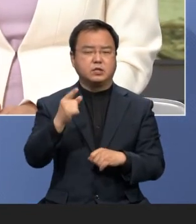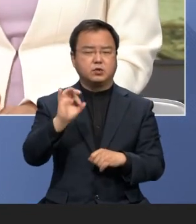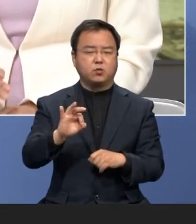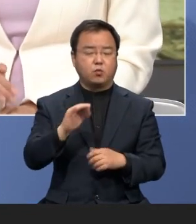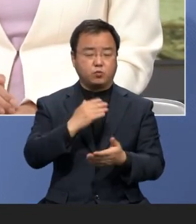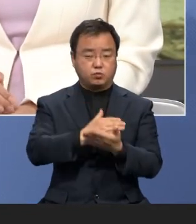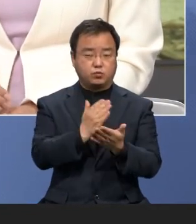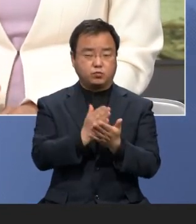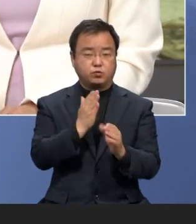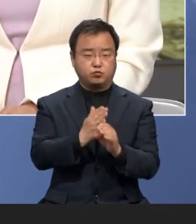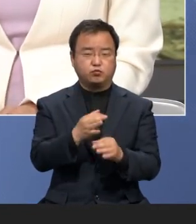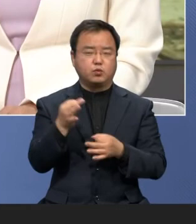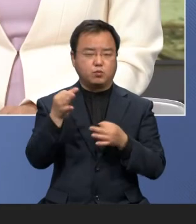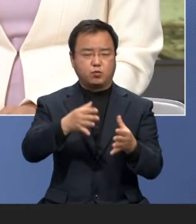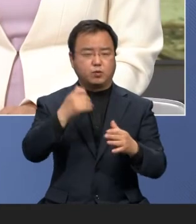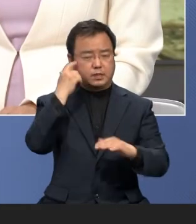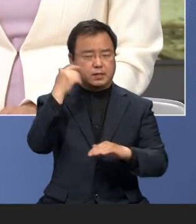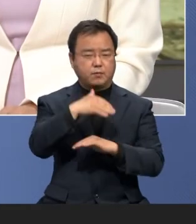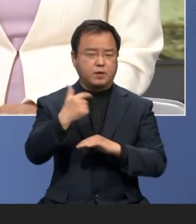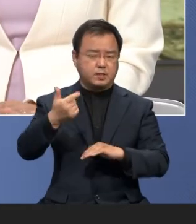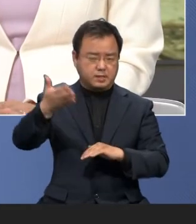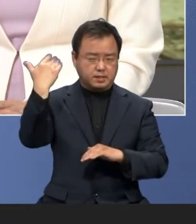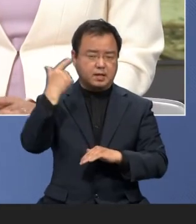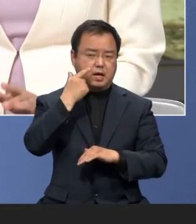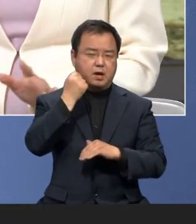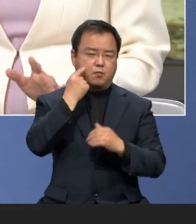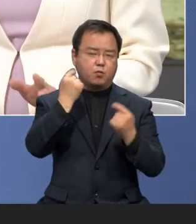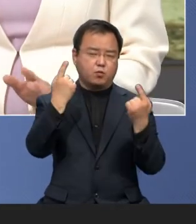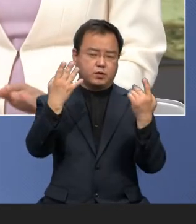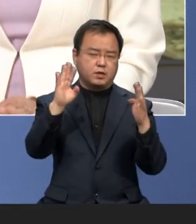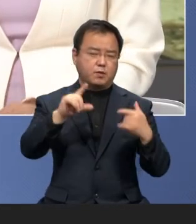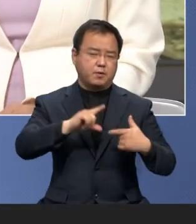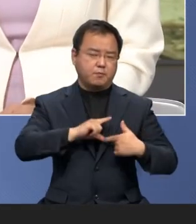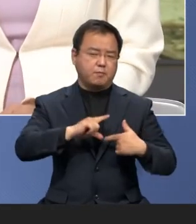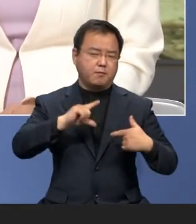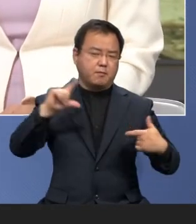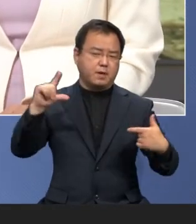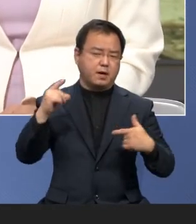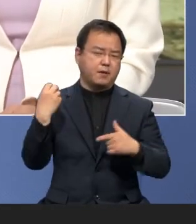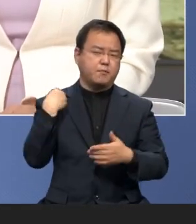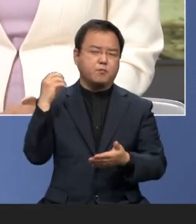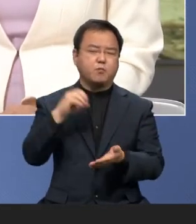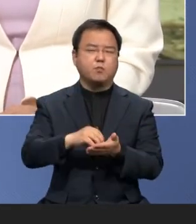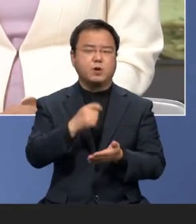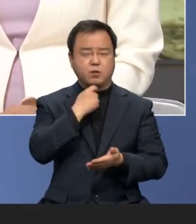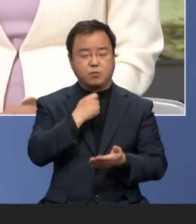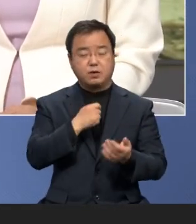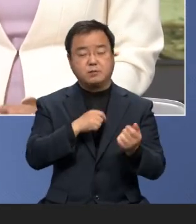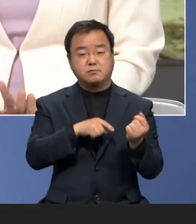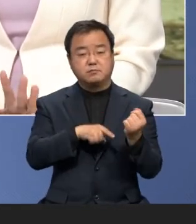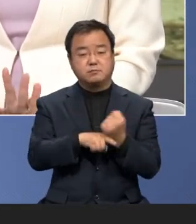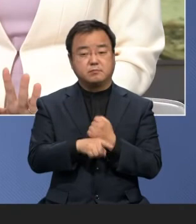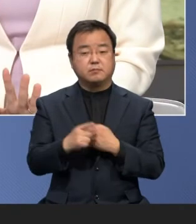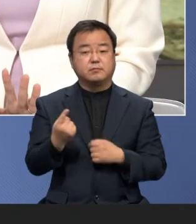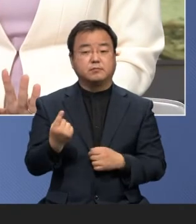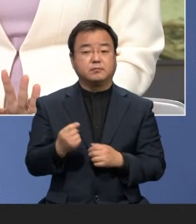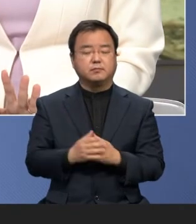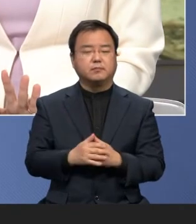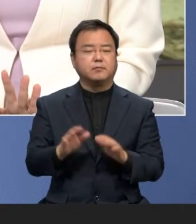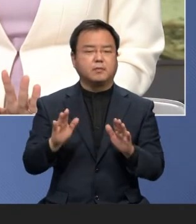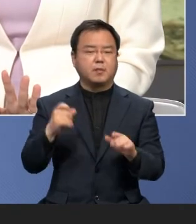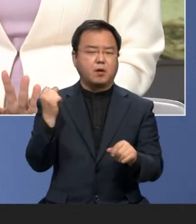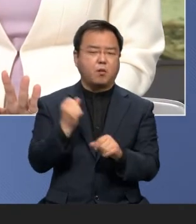예정입니다. 어떻게든 과거 일본 대학의 명성을 되찾겠다는 절박함이 느껴지는데요. 예.